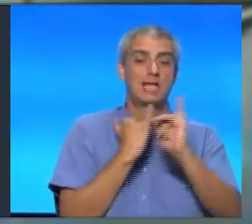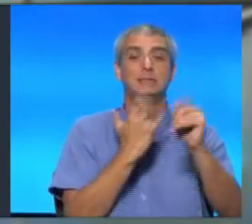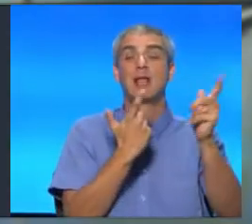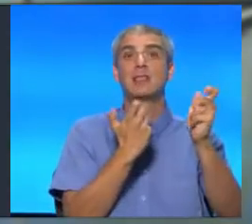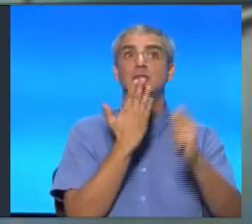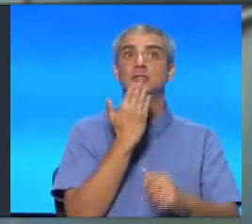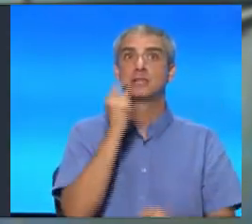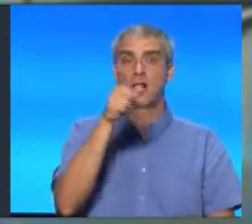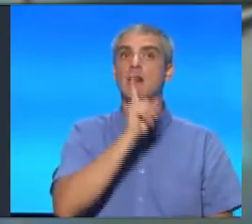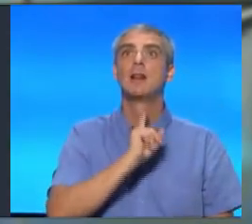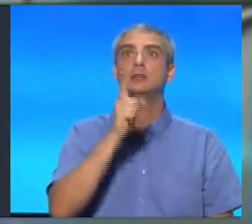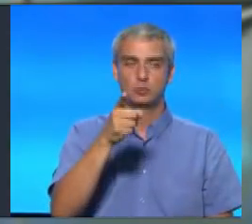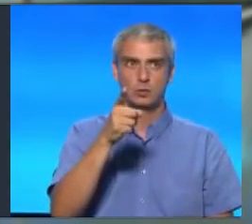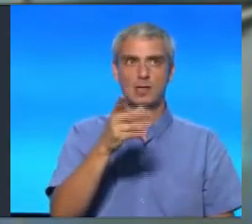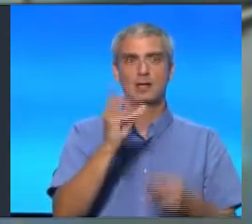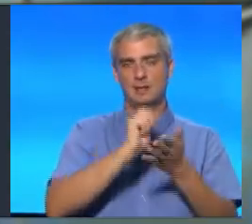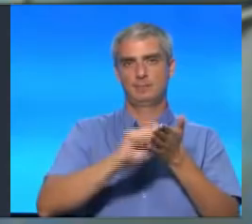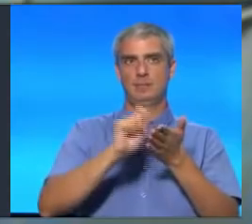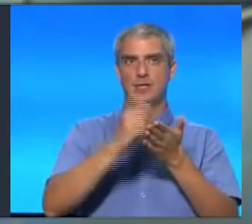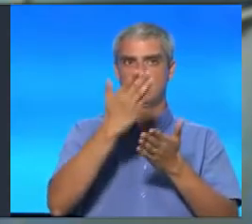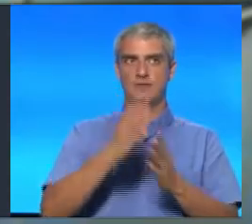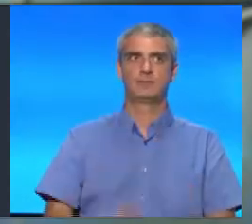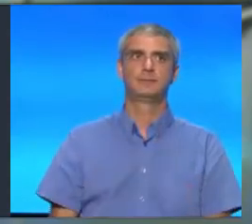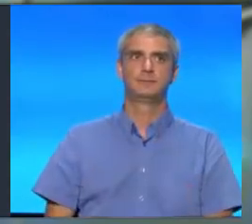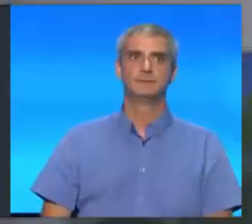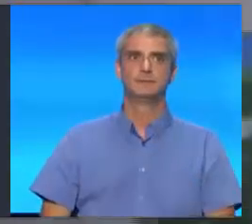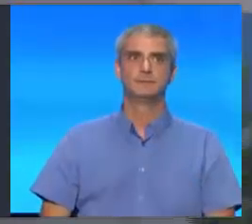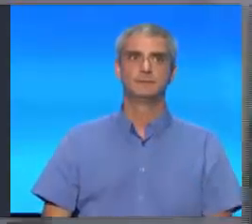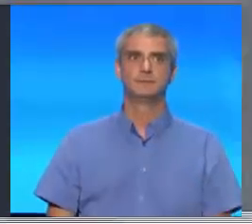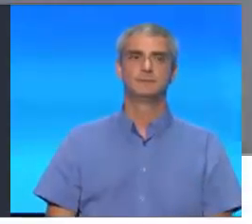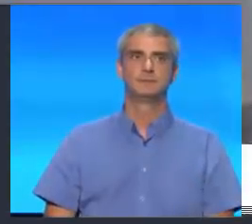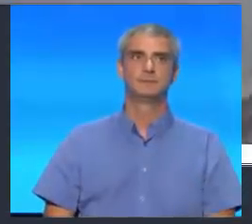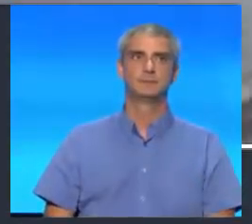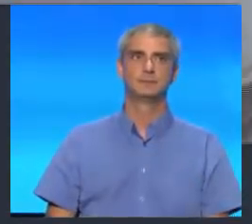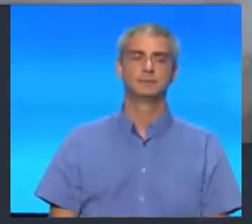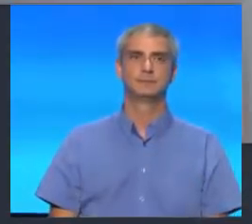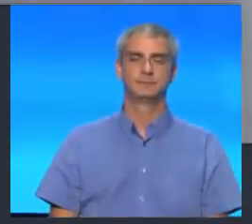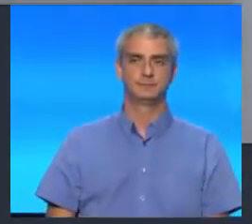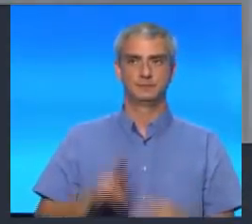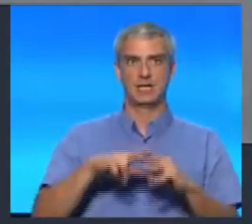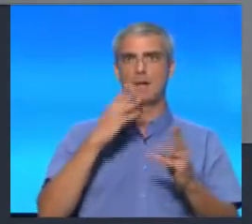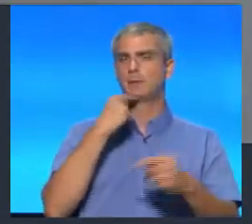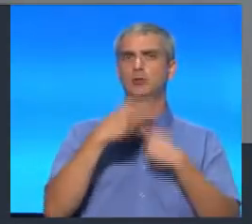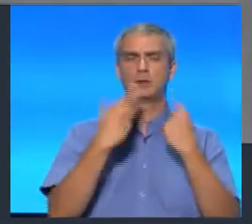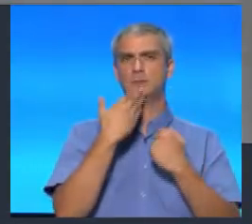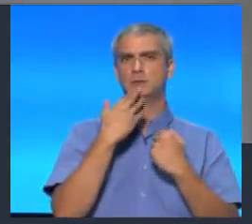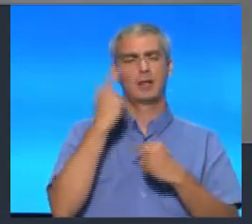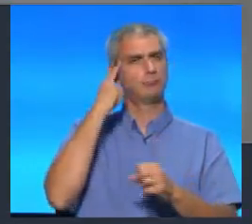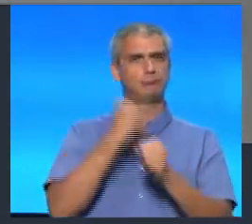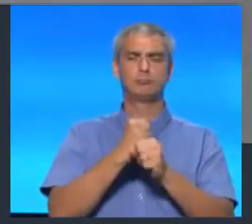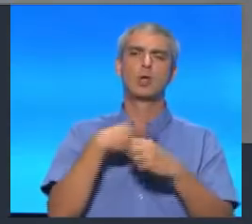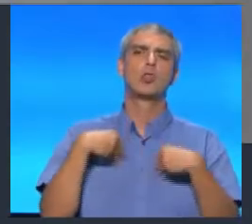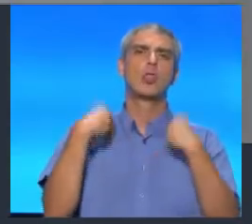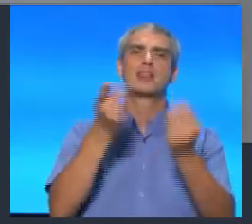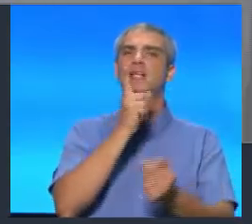ישראלי לסוריה. עם הדיווח כתבנו בצפון, רובי המרשלג. אחרי שנים שבהן ישראל מתעקשת שהיא מעניקה